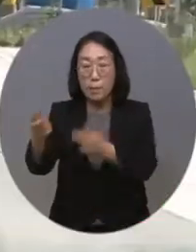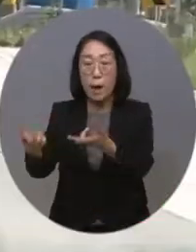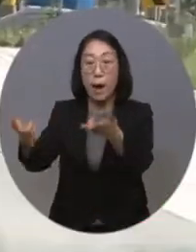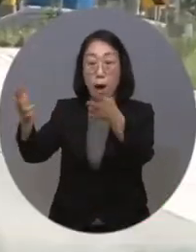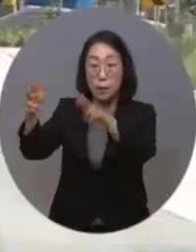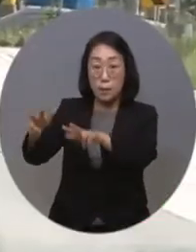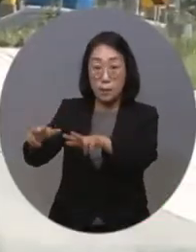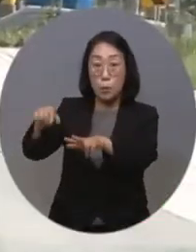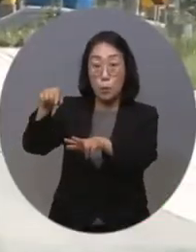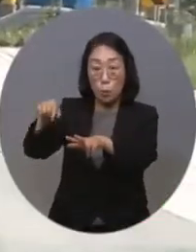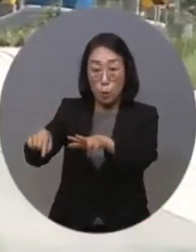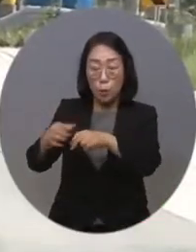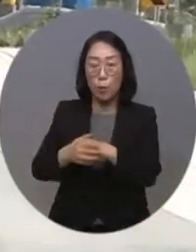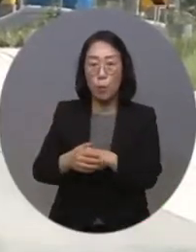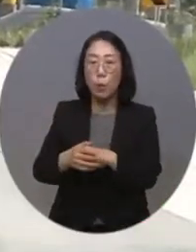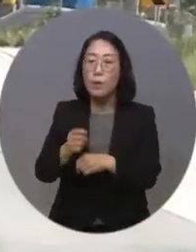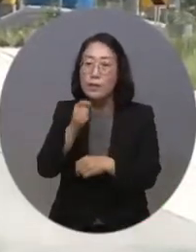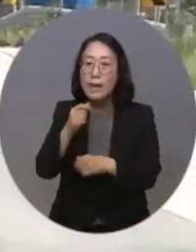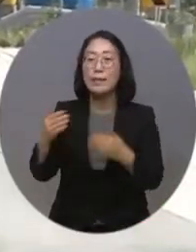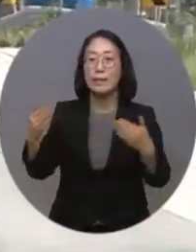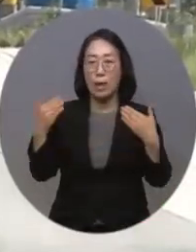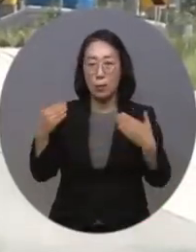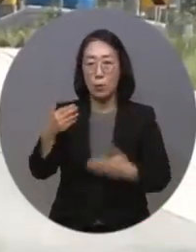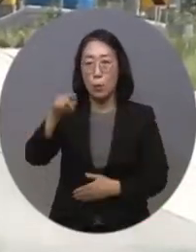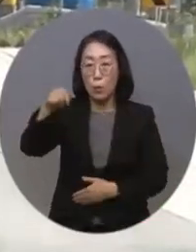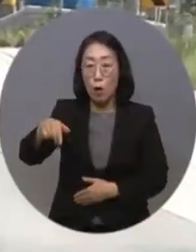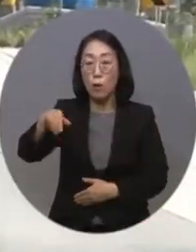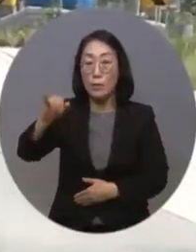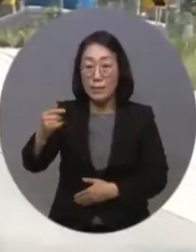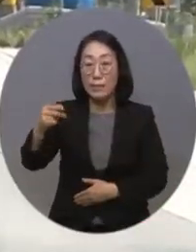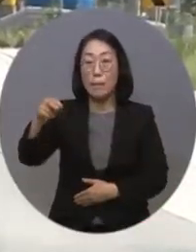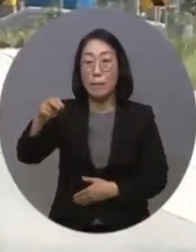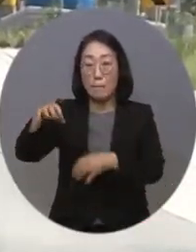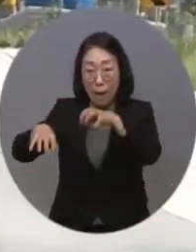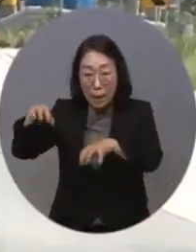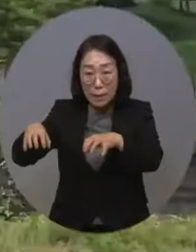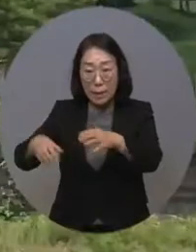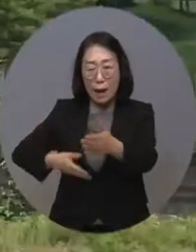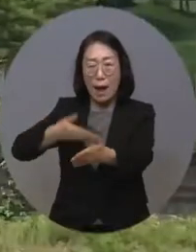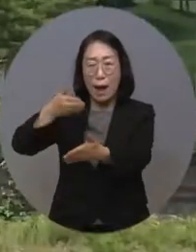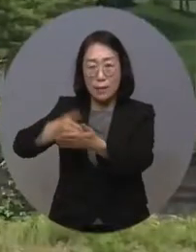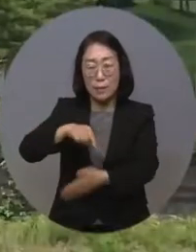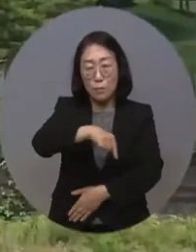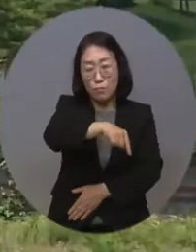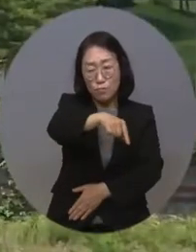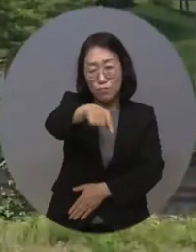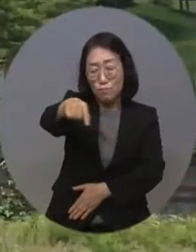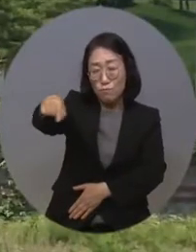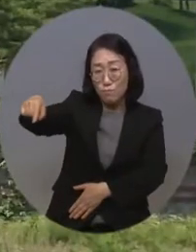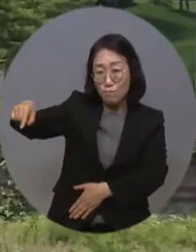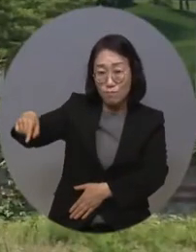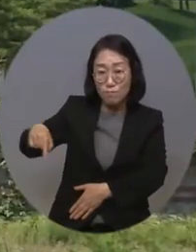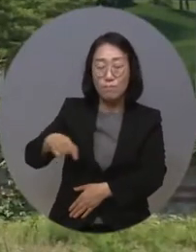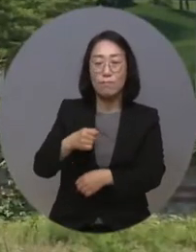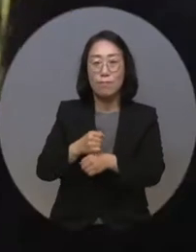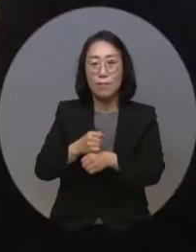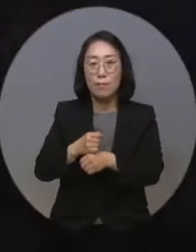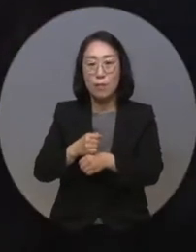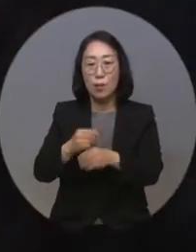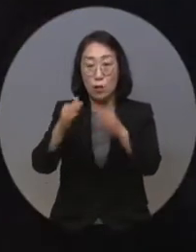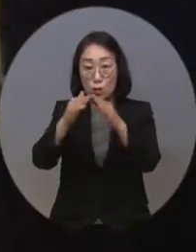김용택 의 작은 학교가 있는 덕지 집 매 말까지 이어져 전주 한옥마을을 찾는 관광객들에게